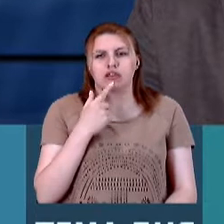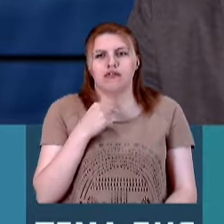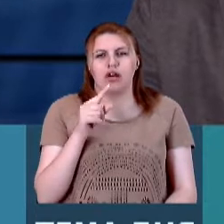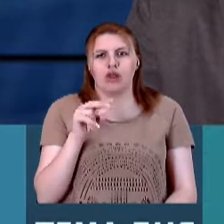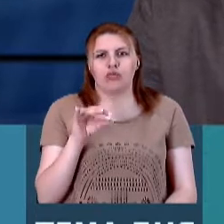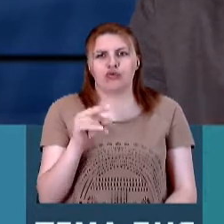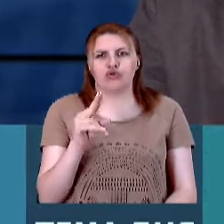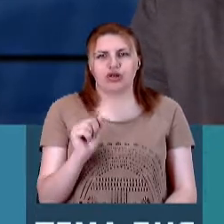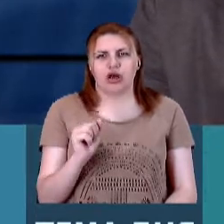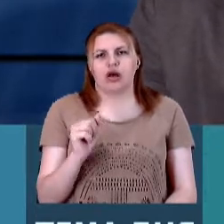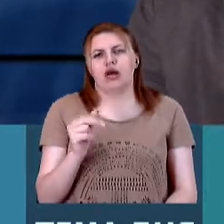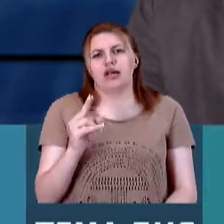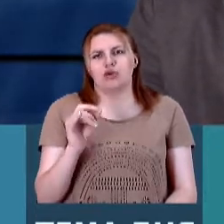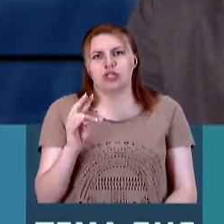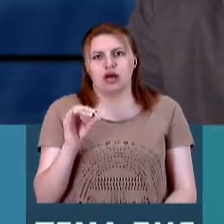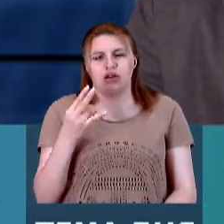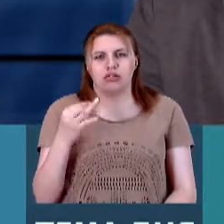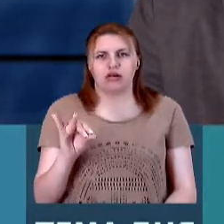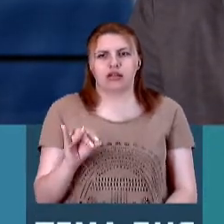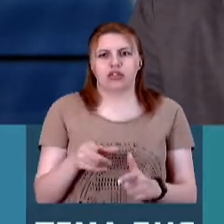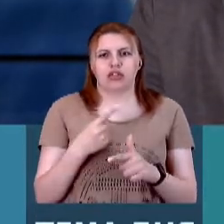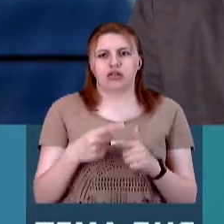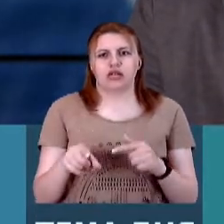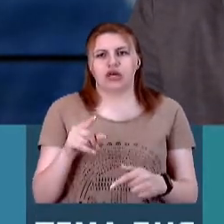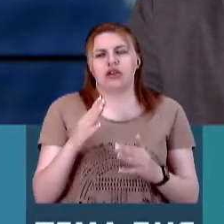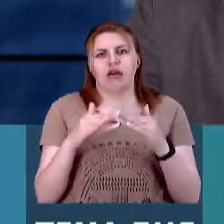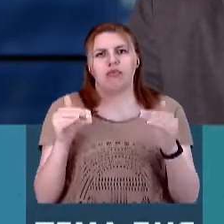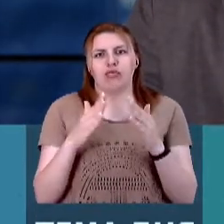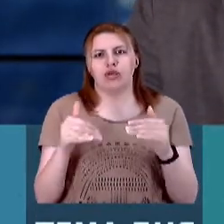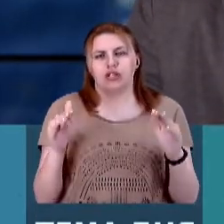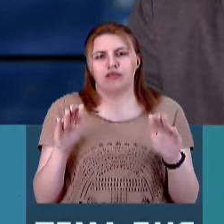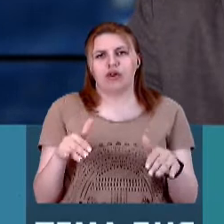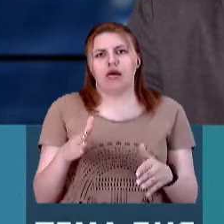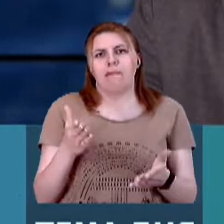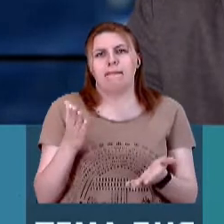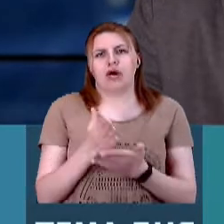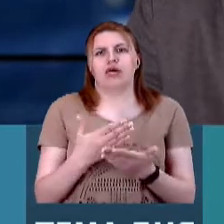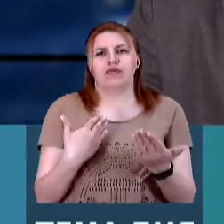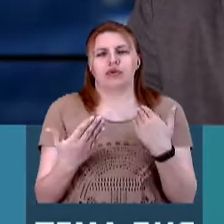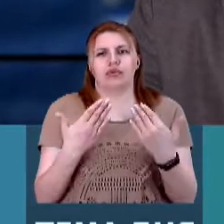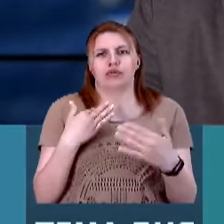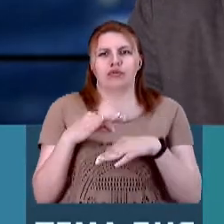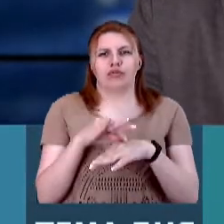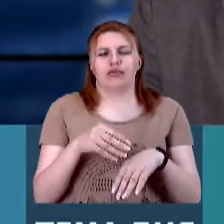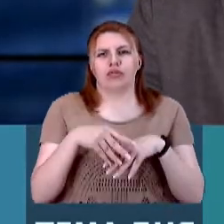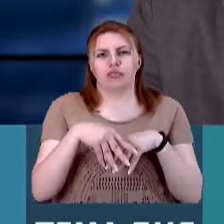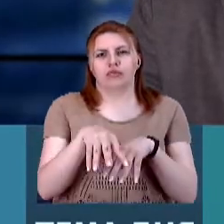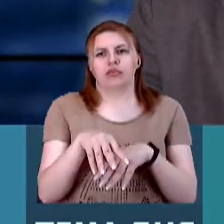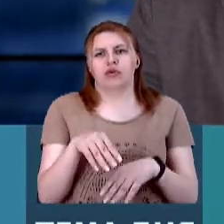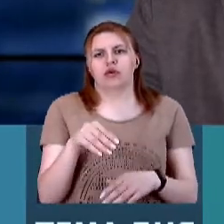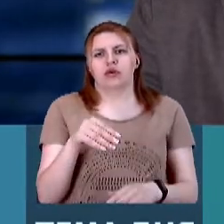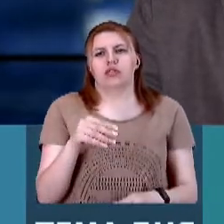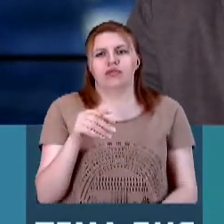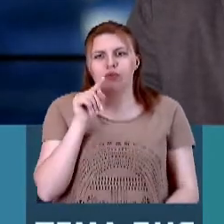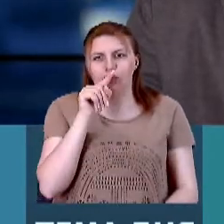наразі, чи то поблизу так званих лутугінських таборів, мають відношення до проведення, власне, параду безпосередньо в